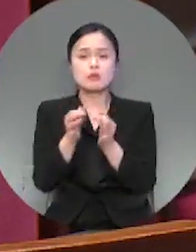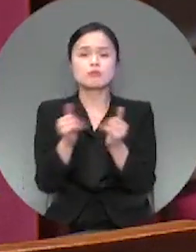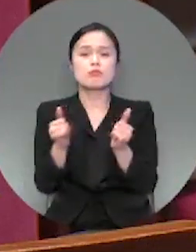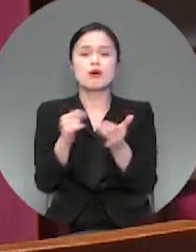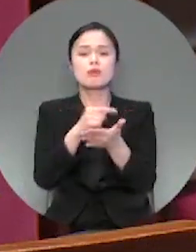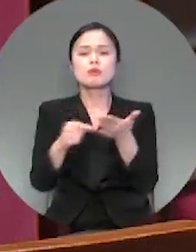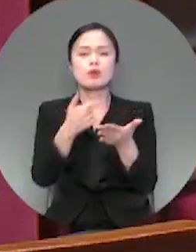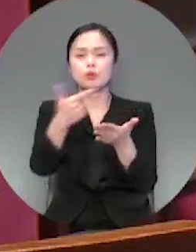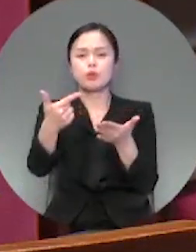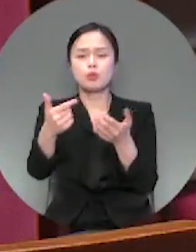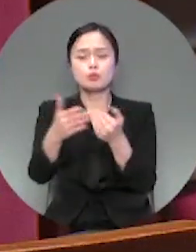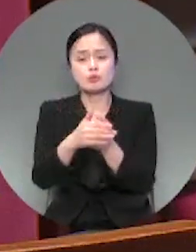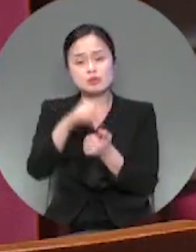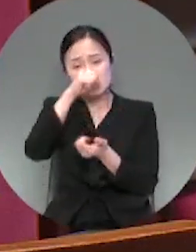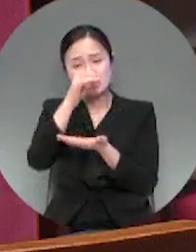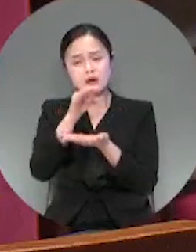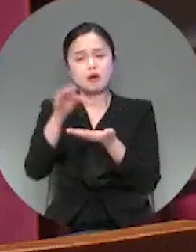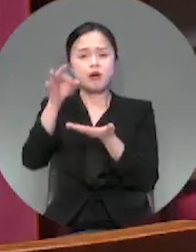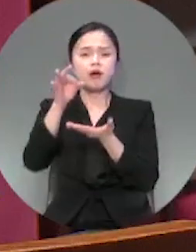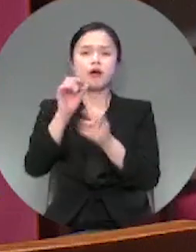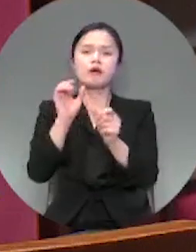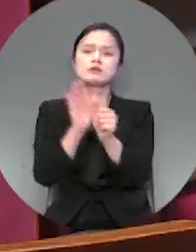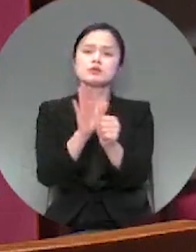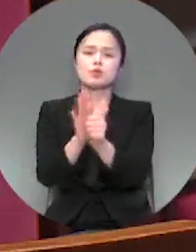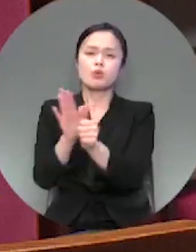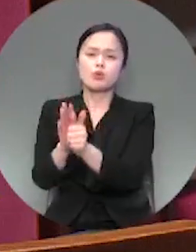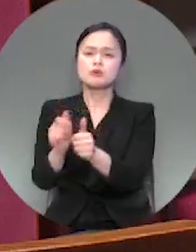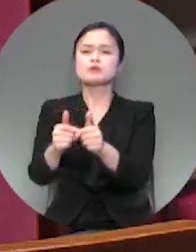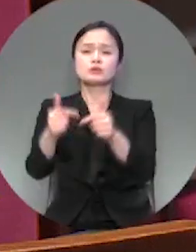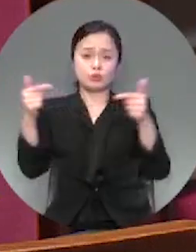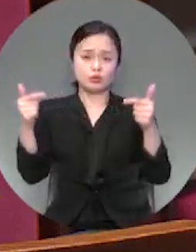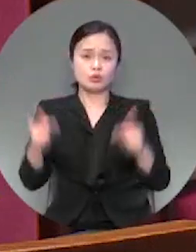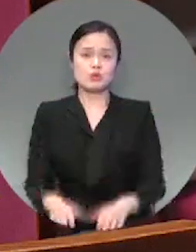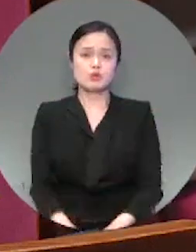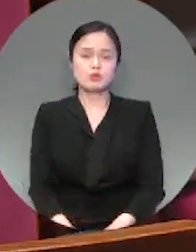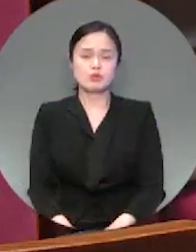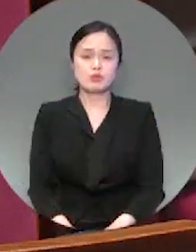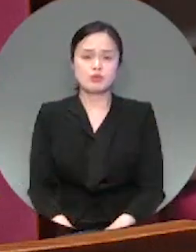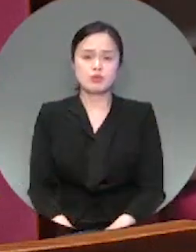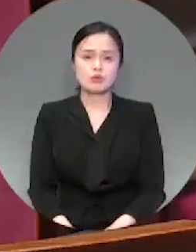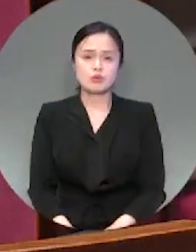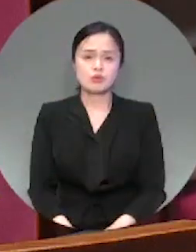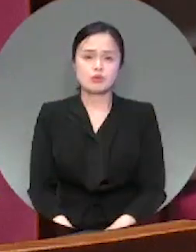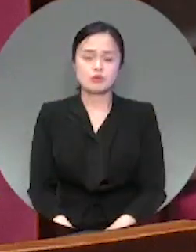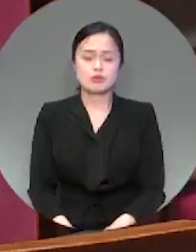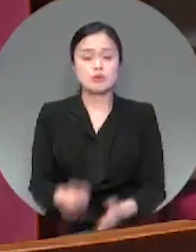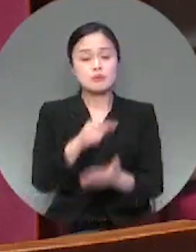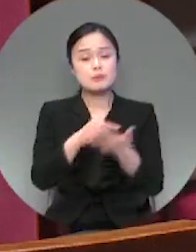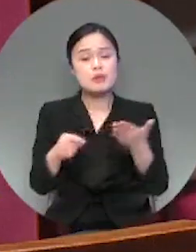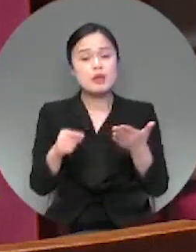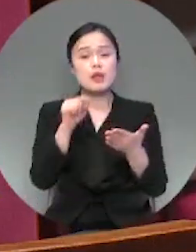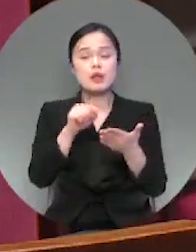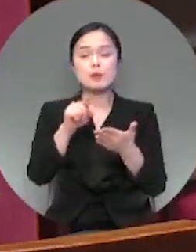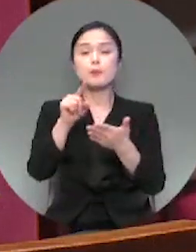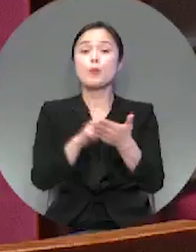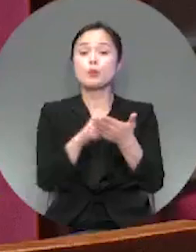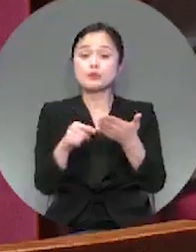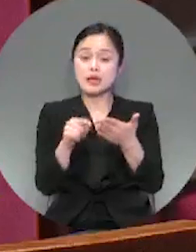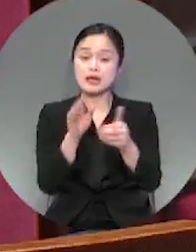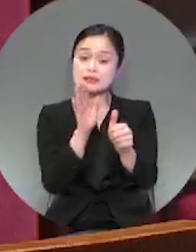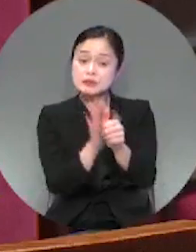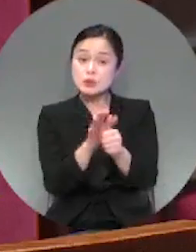통해서 영업 중지나 영업 제한으로 인한 손실 보상에 대한 예산을